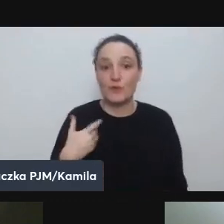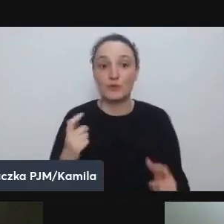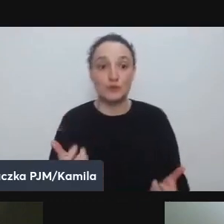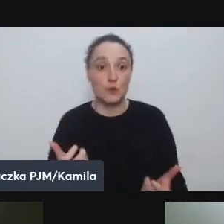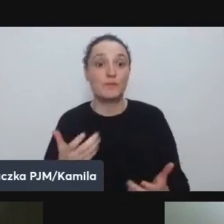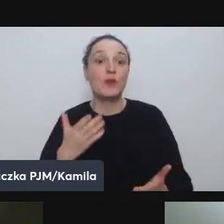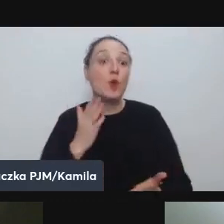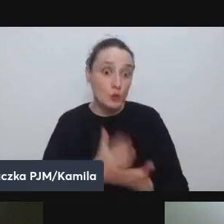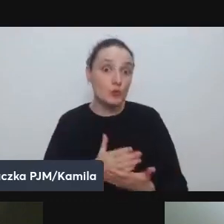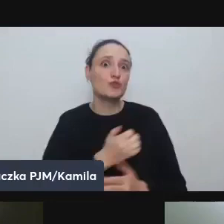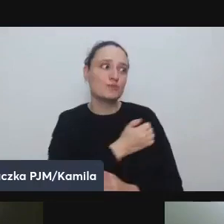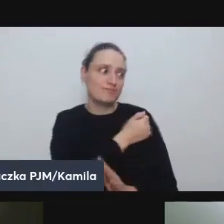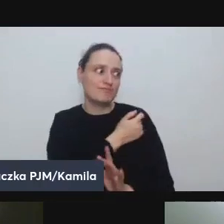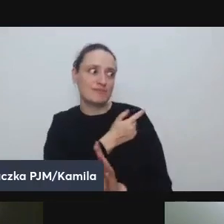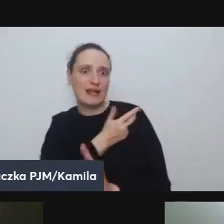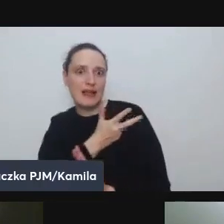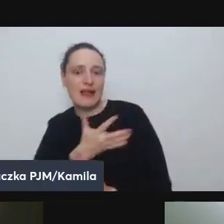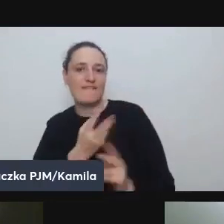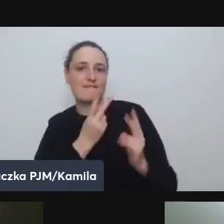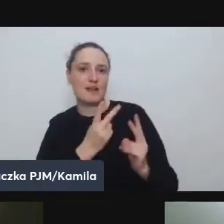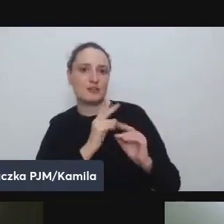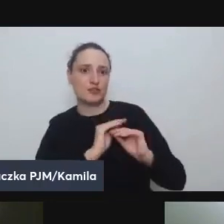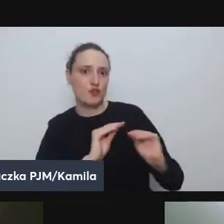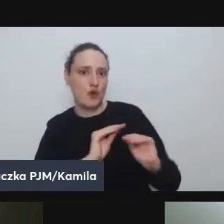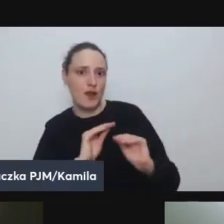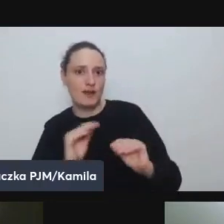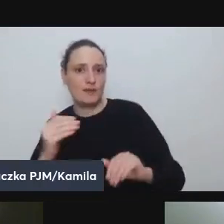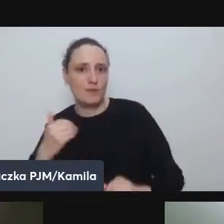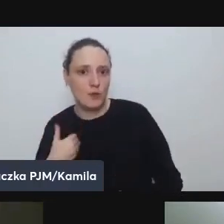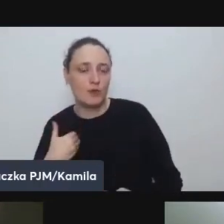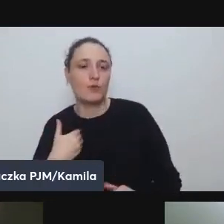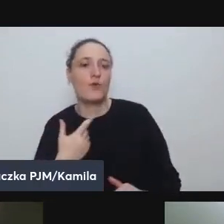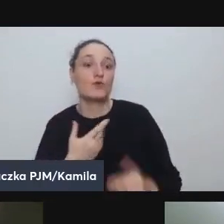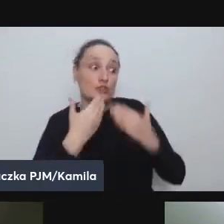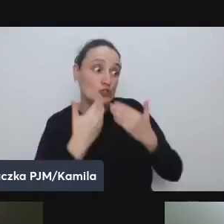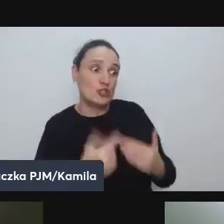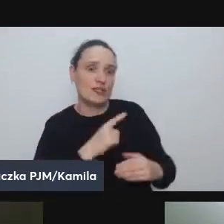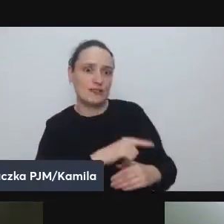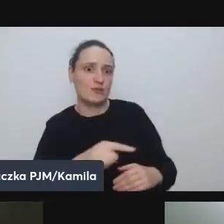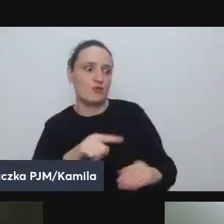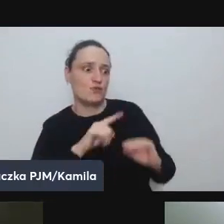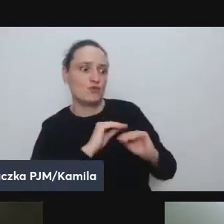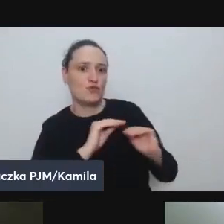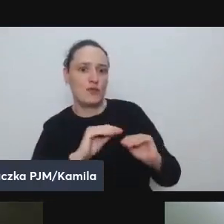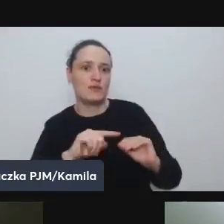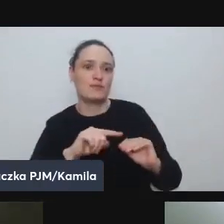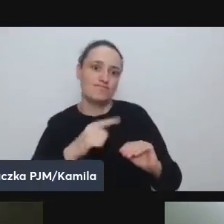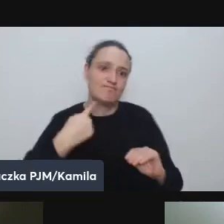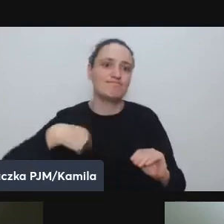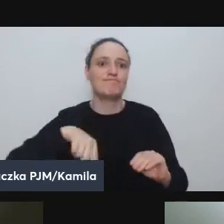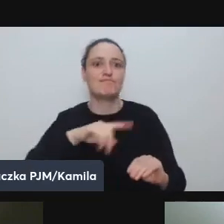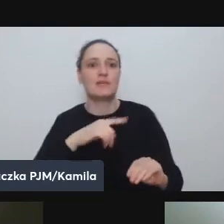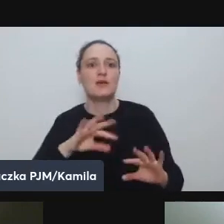kilku dla nas bardzo istotnych szkoleniach, które pozwalają nam tak grupowo już w